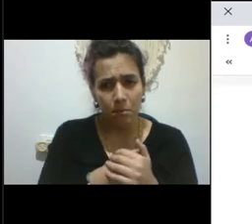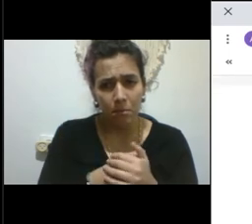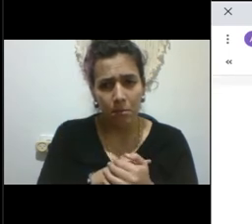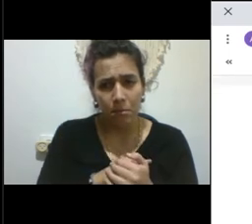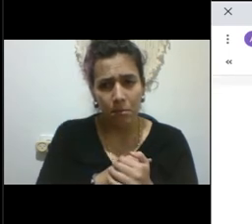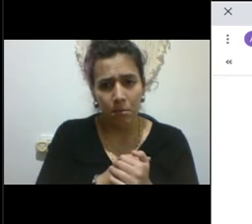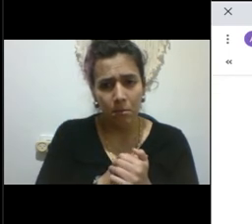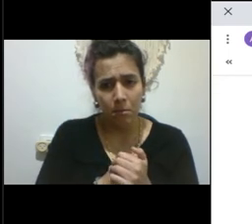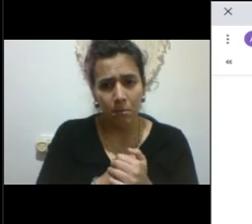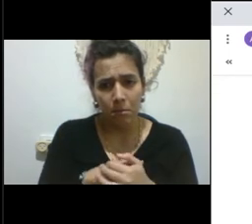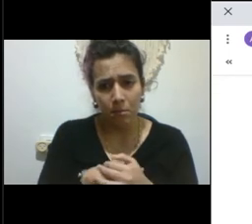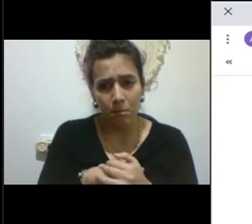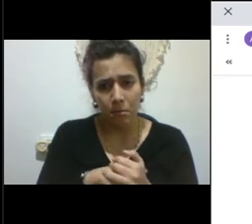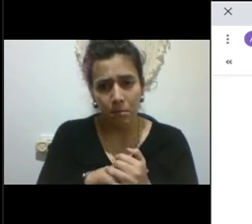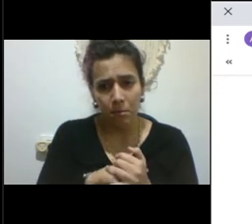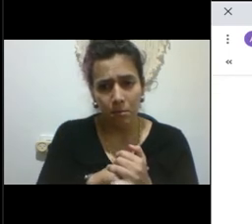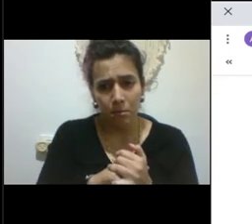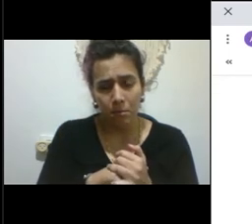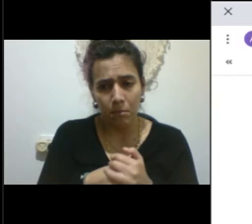כן.